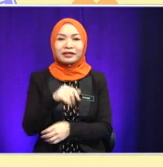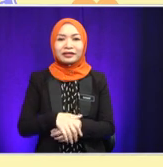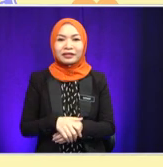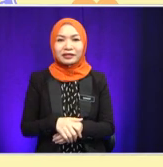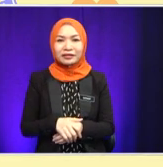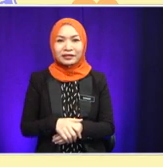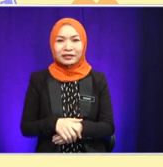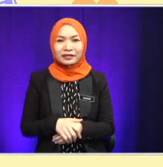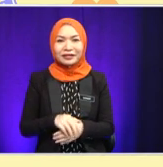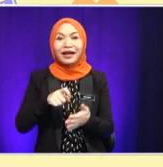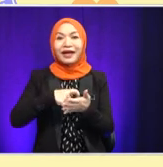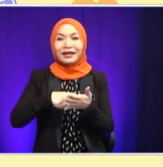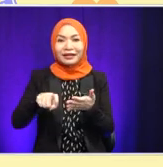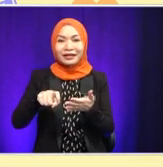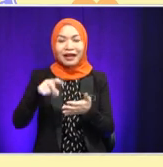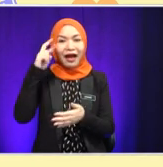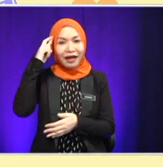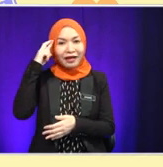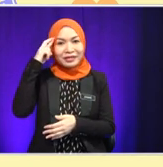nilai rasional